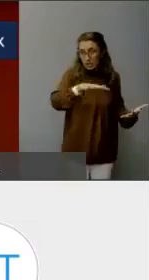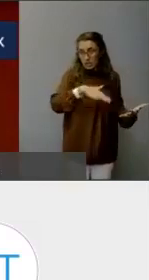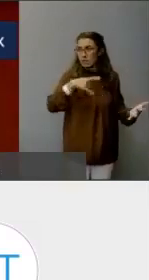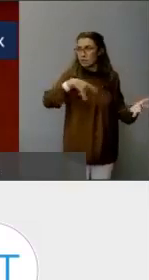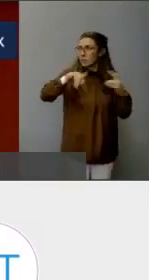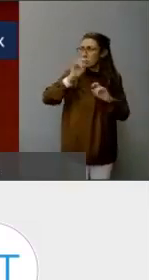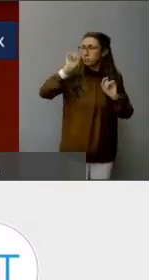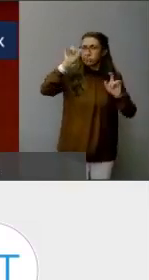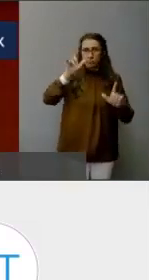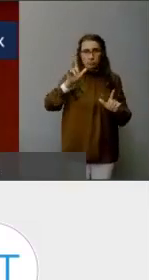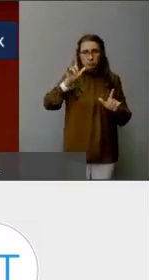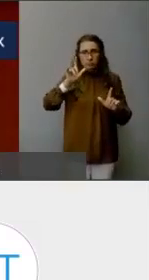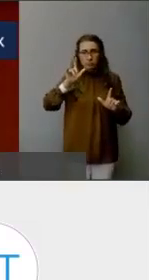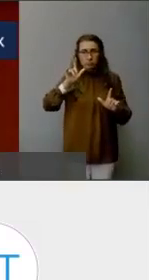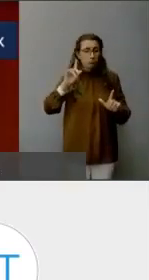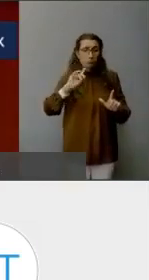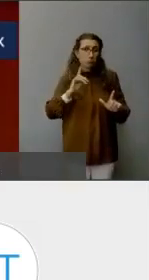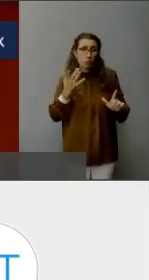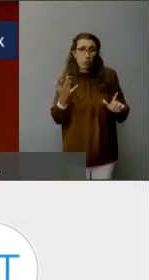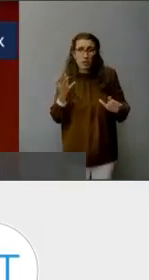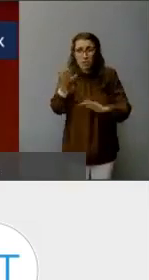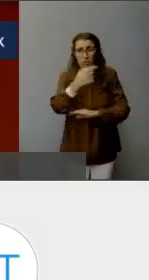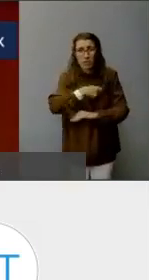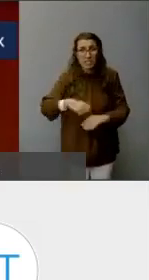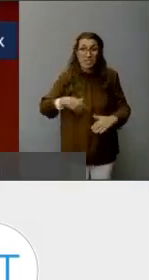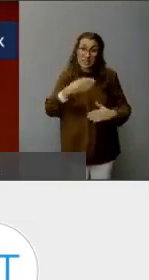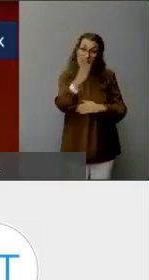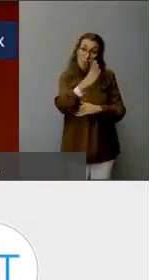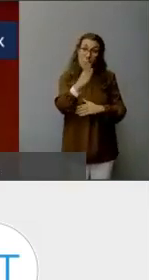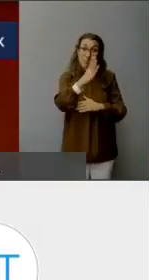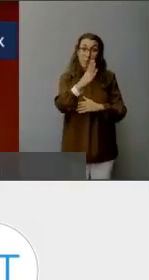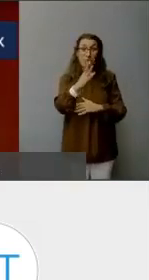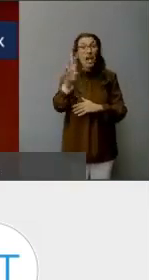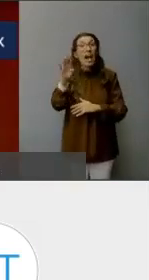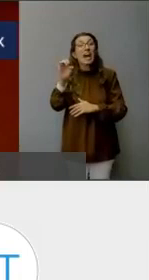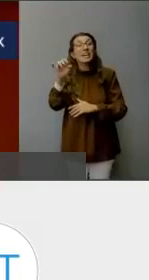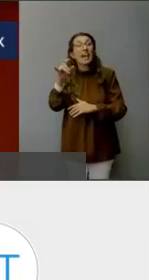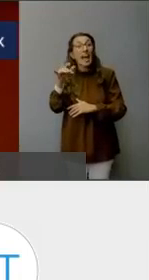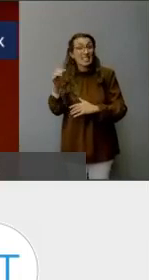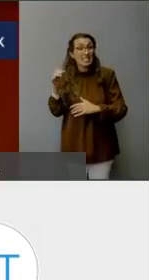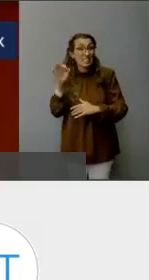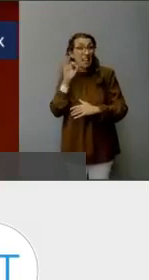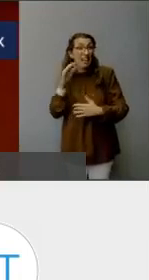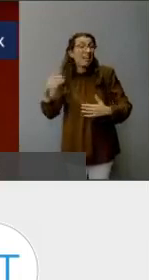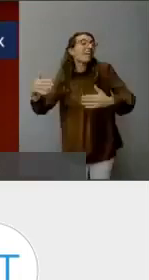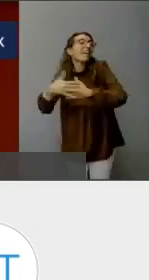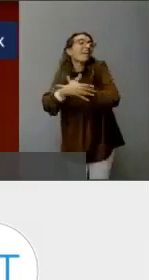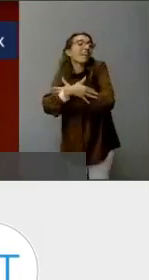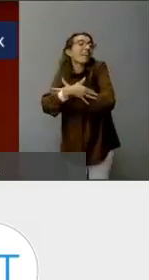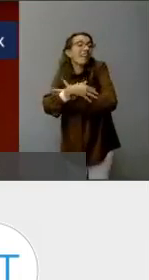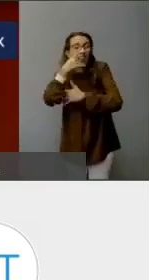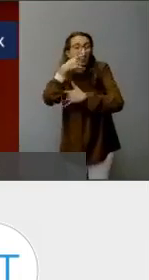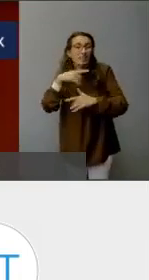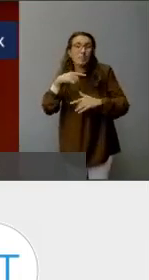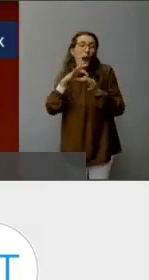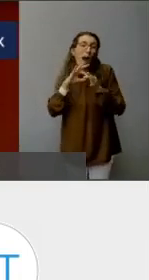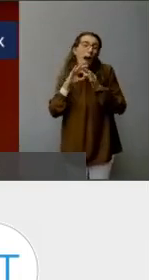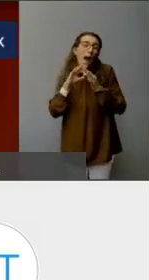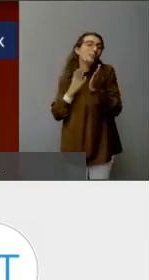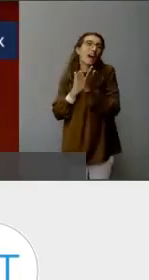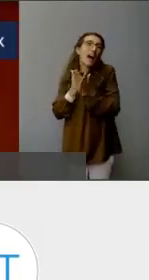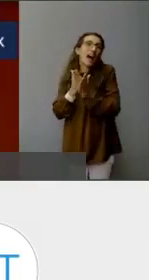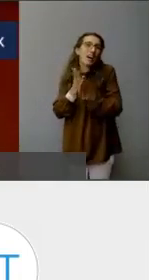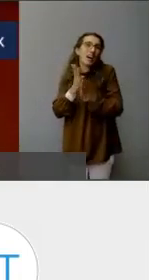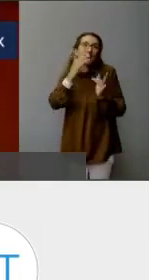stupisco che è sindaco bucci abbracci renzi come un compagnone di vecchie avventure i